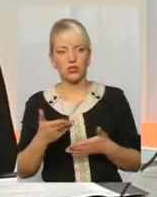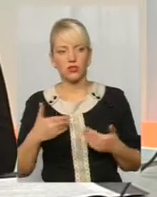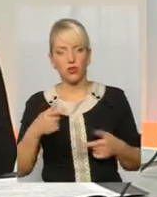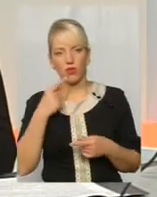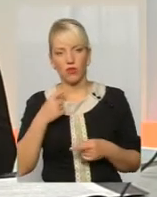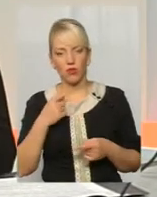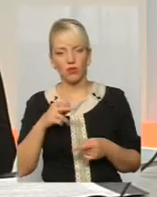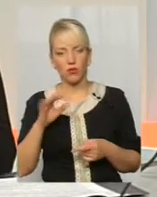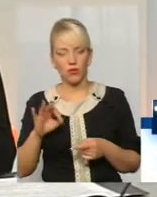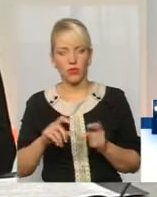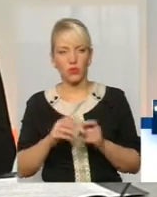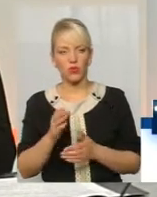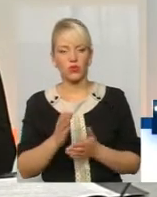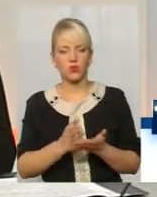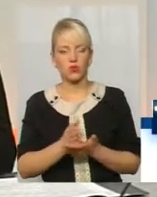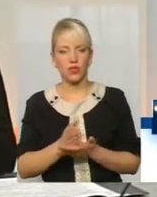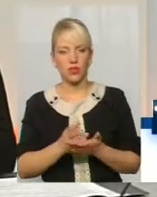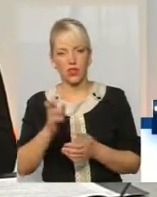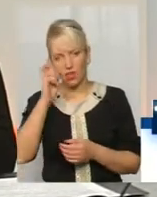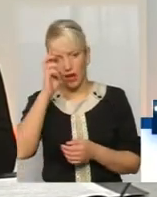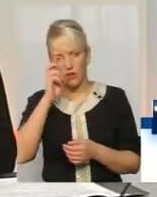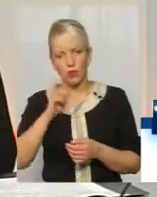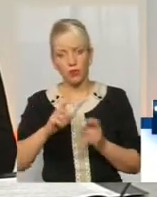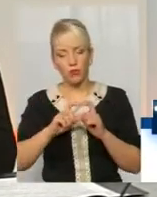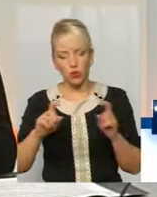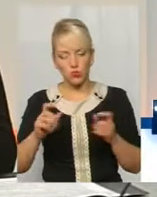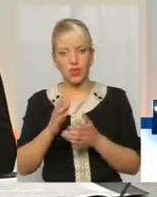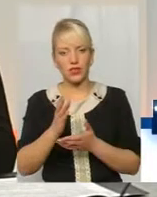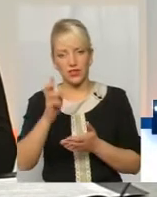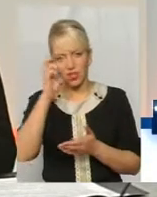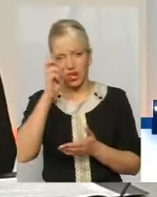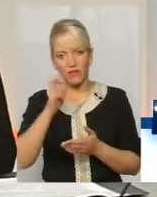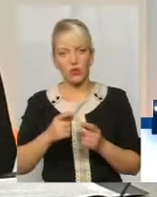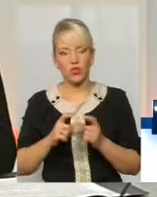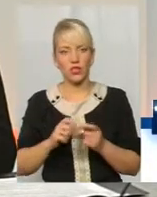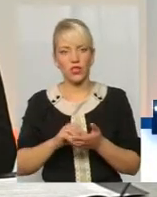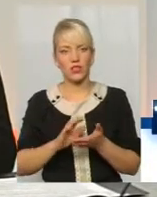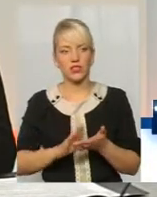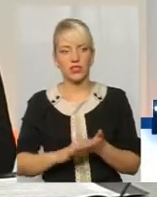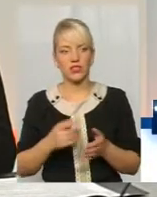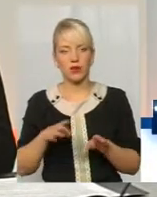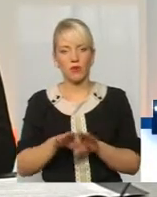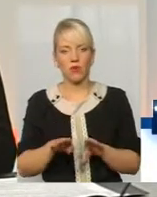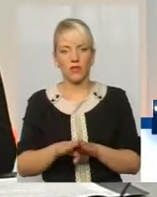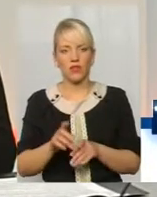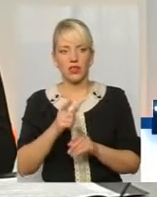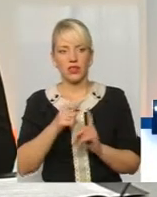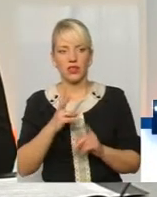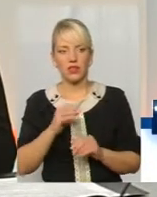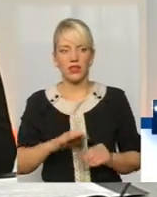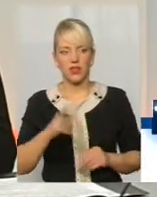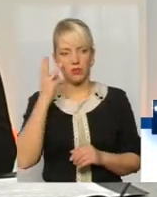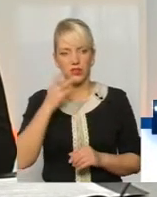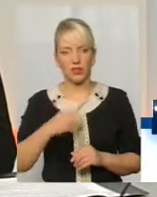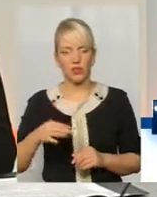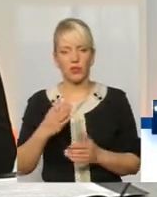про суб'єктів державної реєстрації, то для порівняння до проведення реформи діяло от, на теренах Хмельницької області